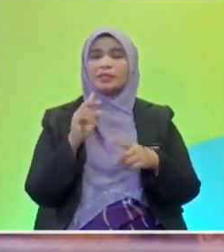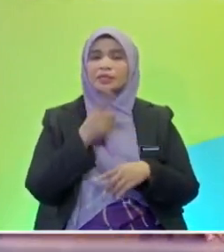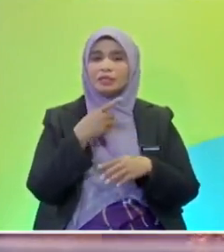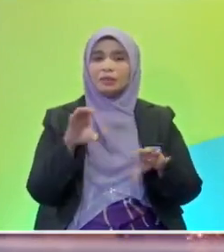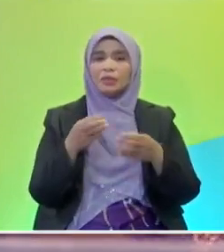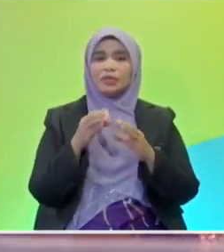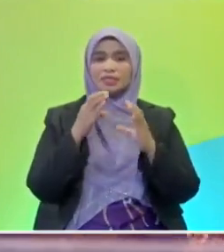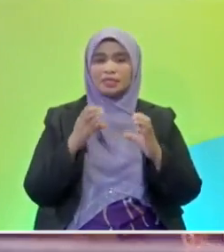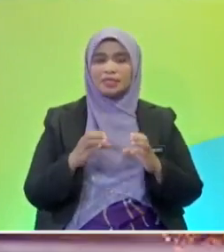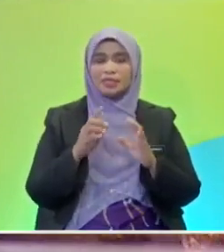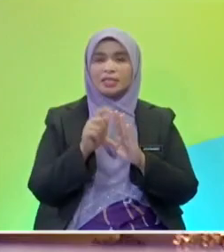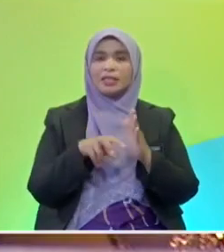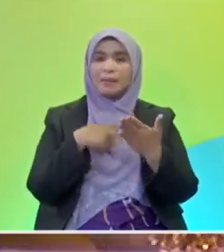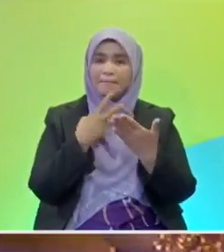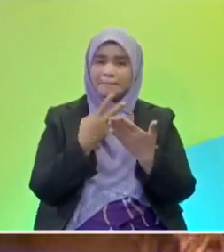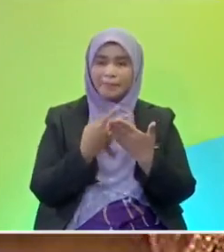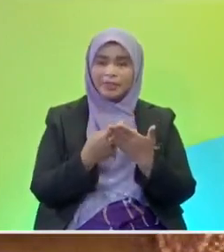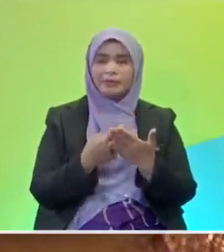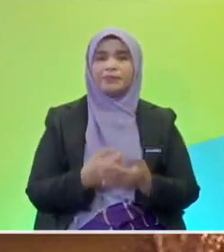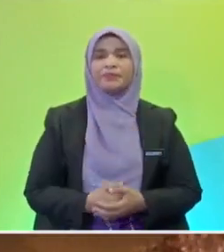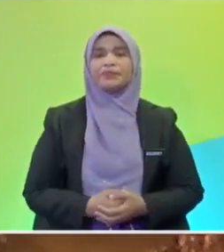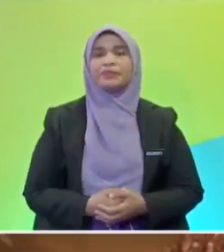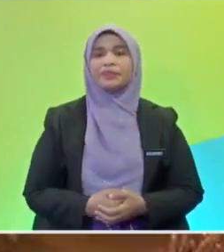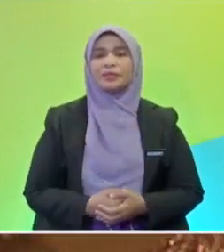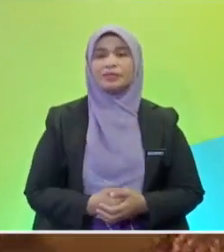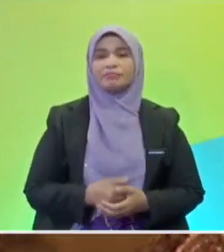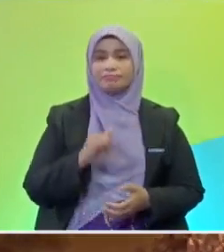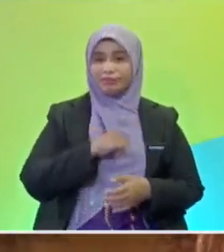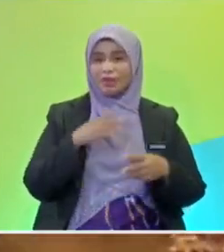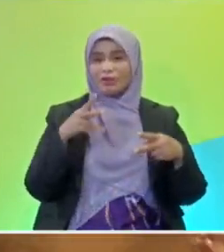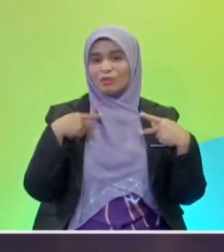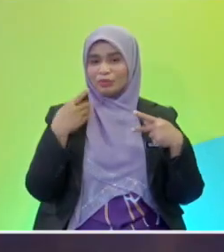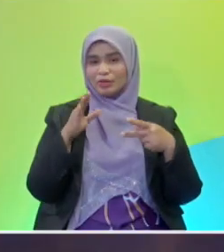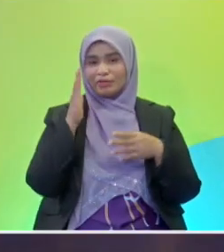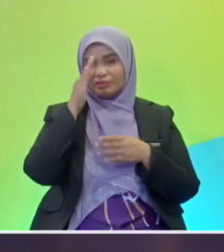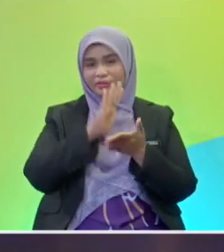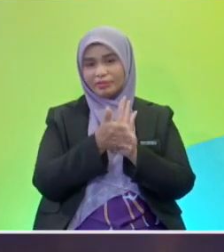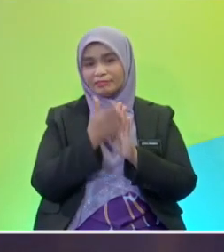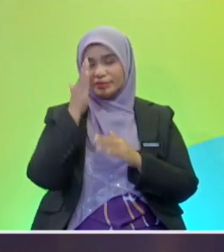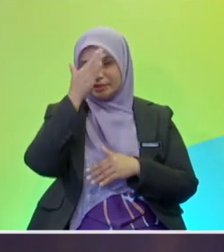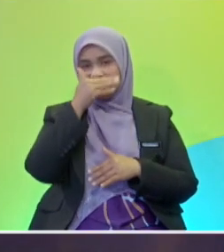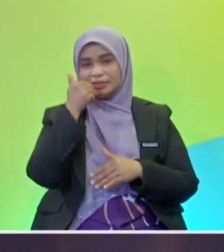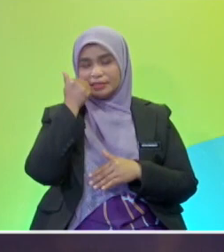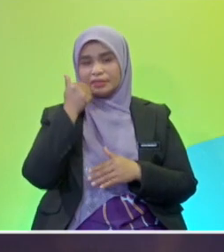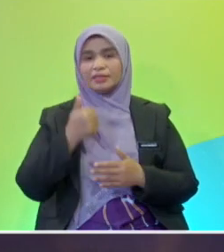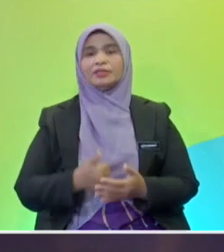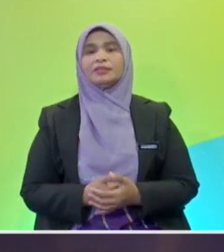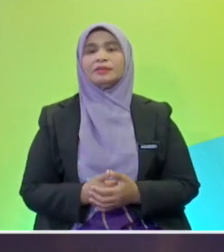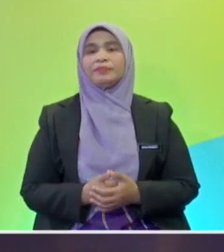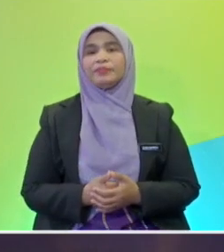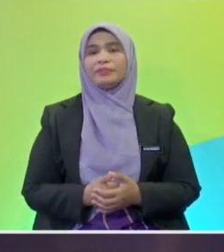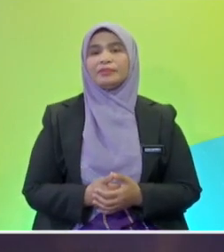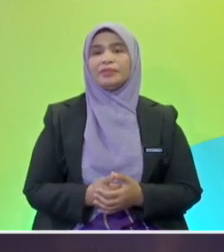okey w Saya punya dah jadi cantiklah Cikgu okey Sebenarnya dia akan jadi macam nilah lapisan